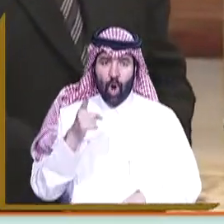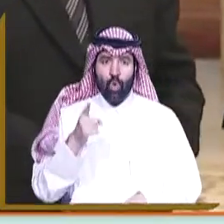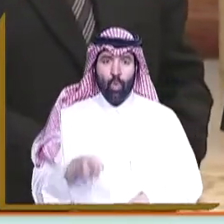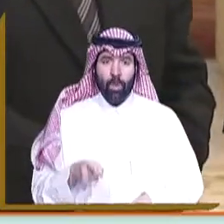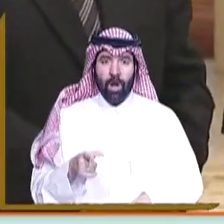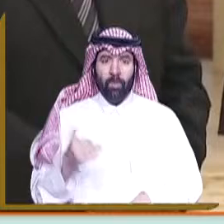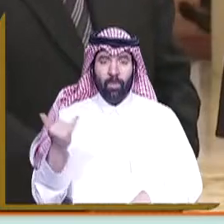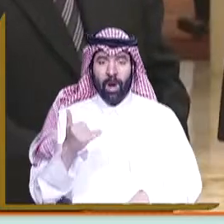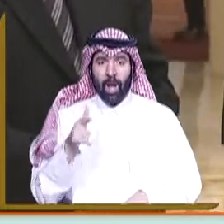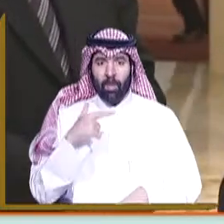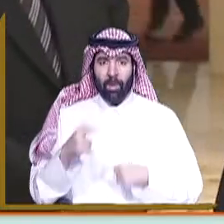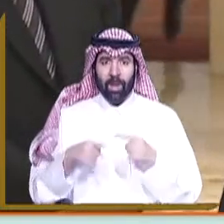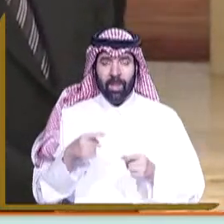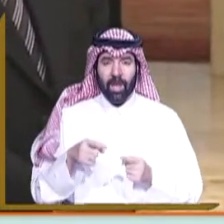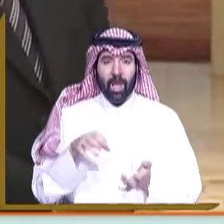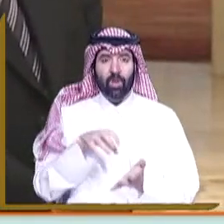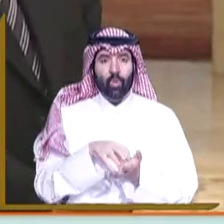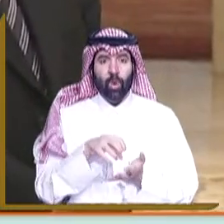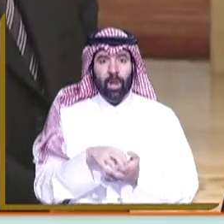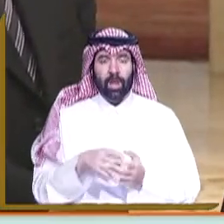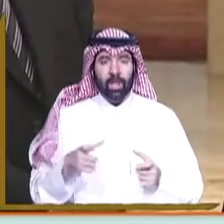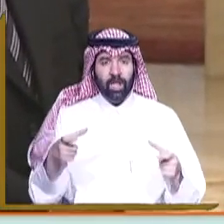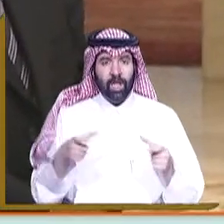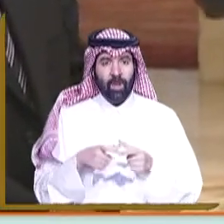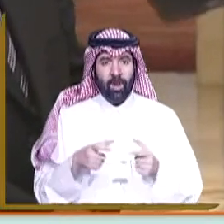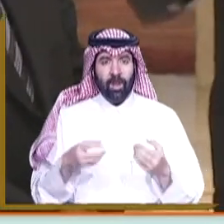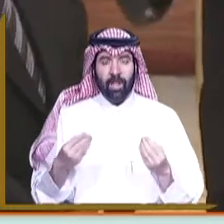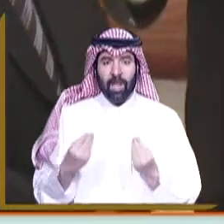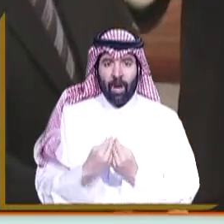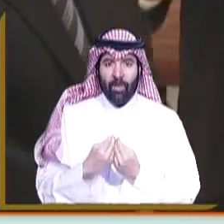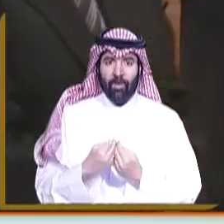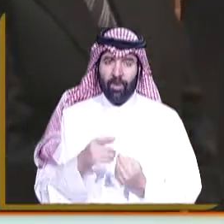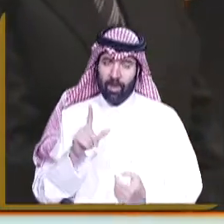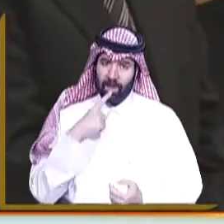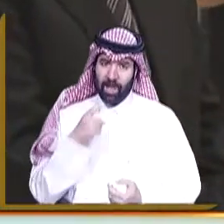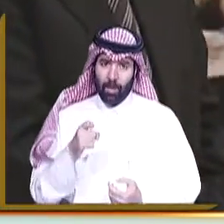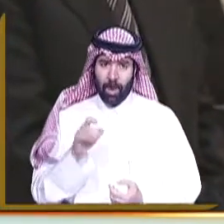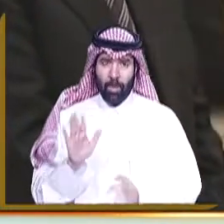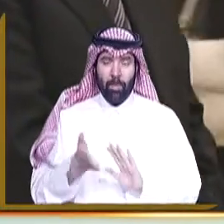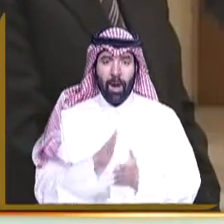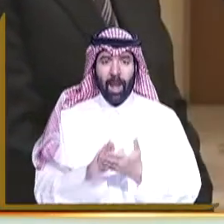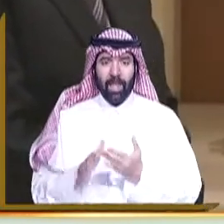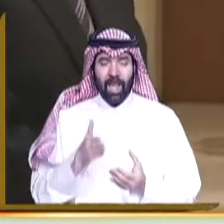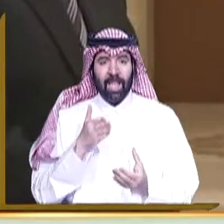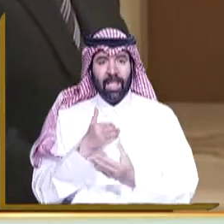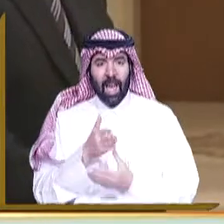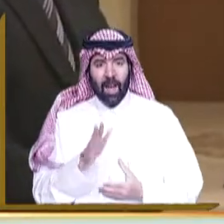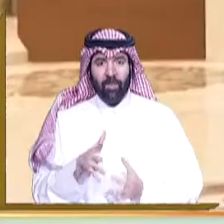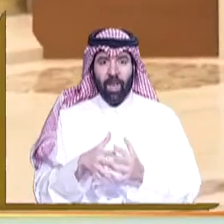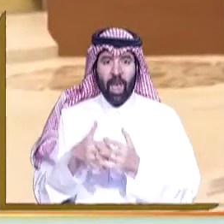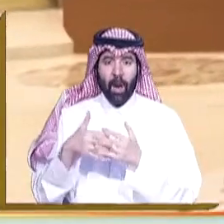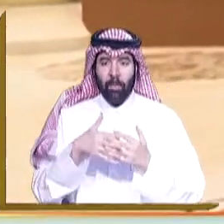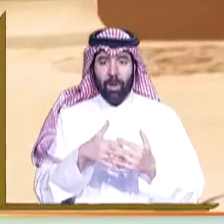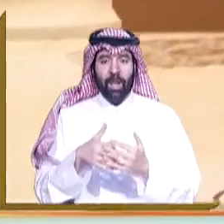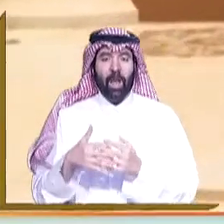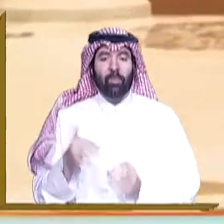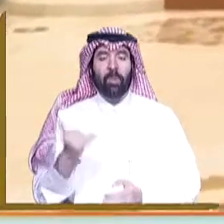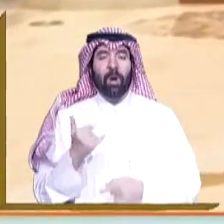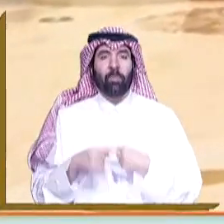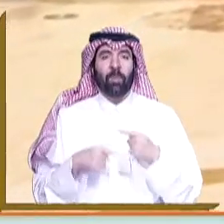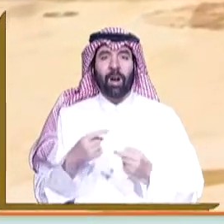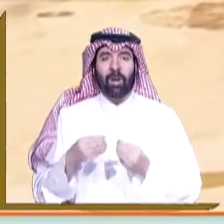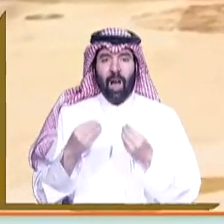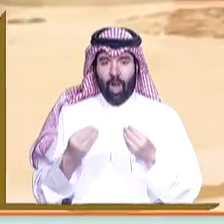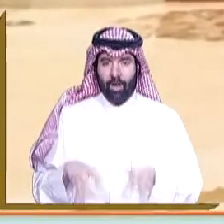لكن الدول العظمى لا تستطيع أن تنعزل عن الرأي العام الداخلي أو الخارجي، وأن تبقى في